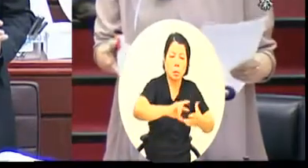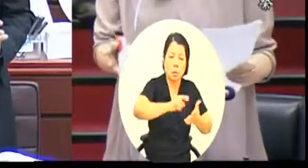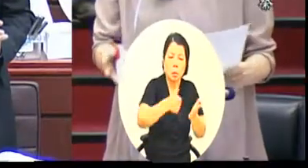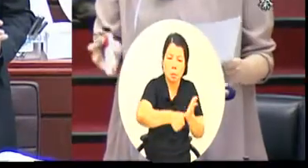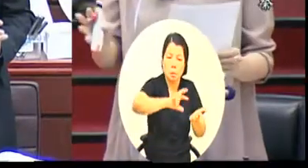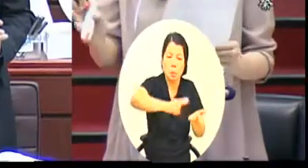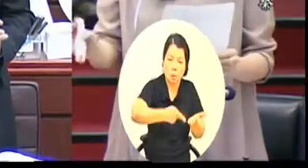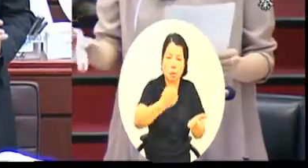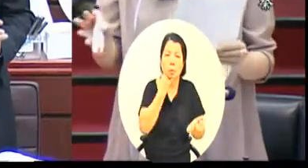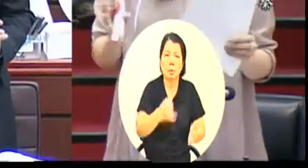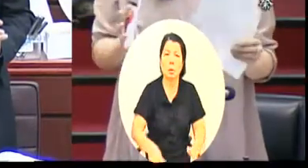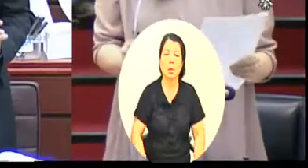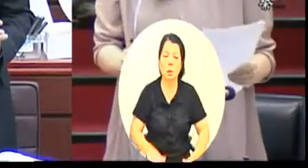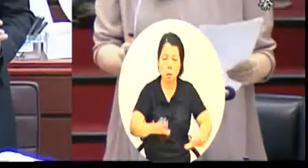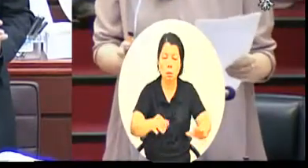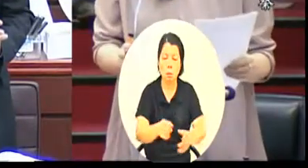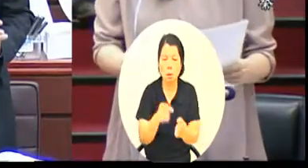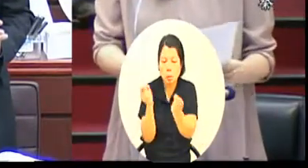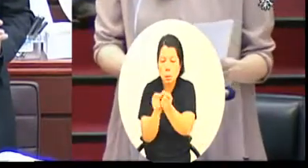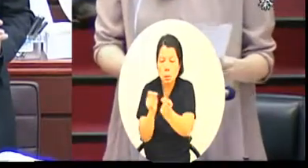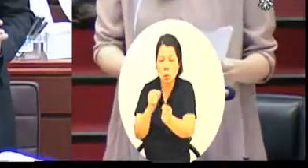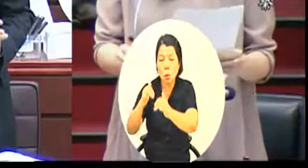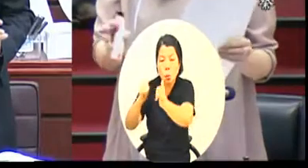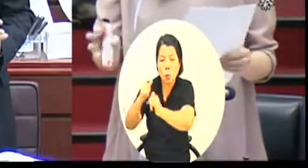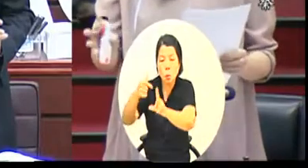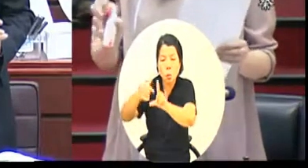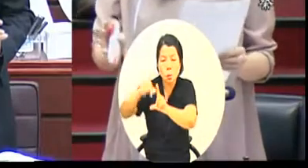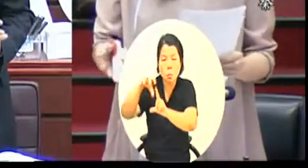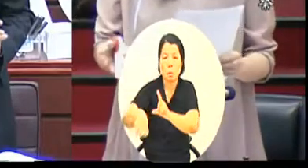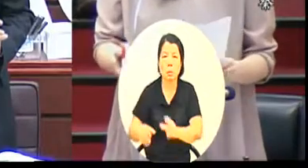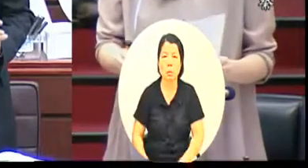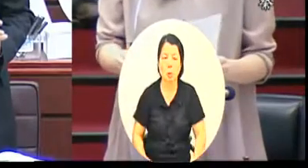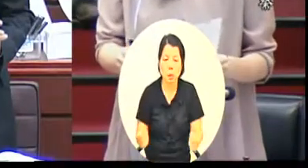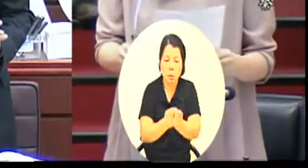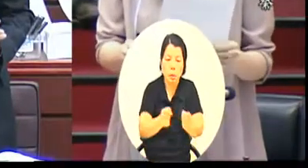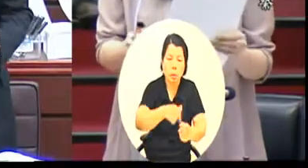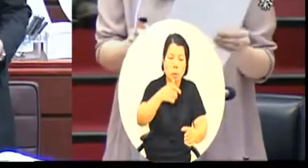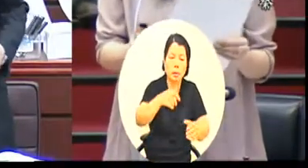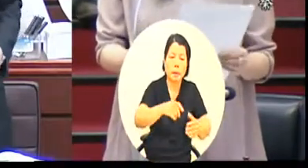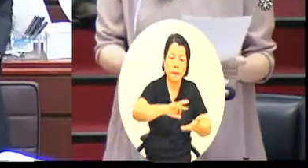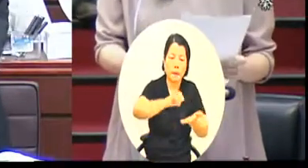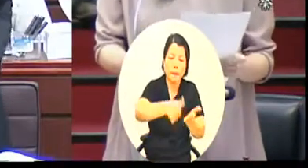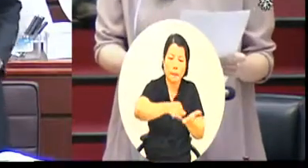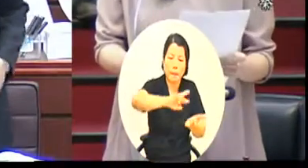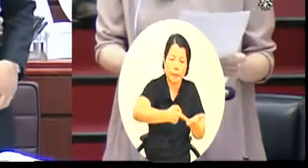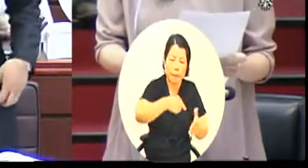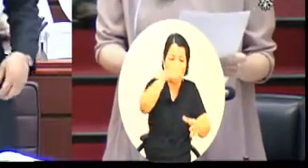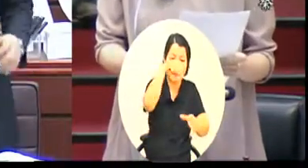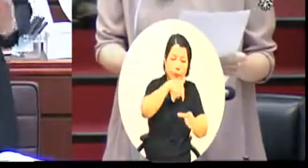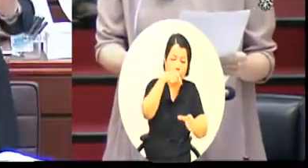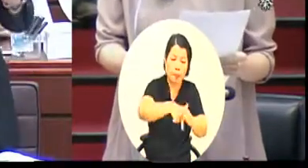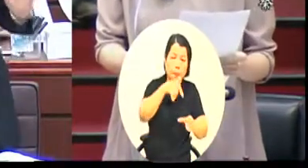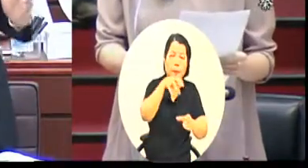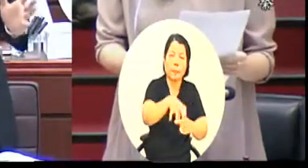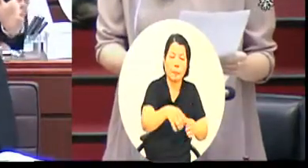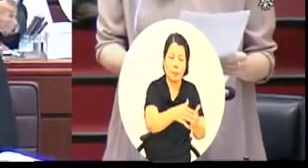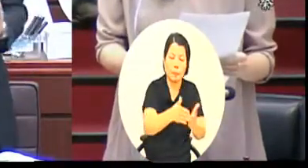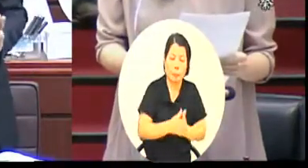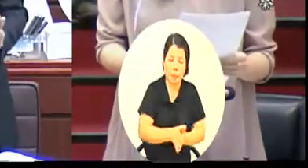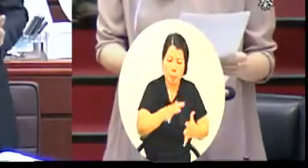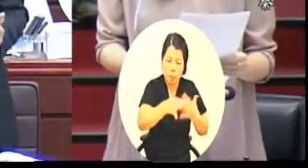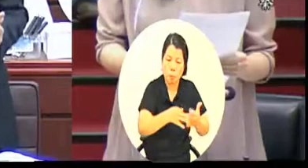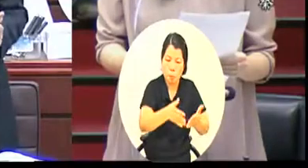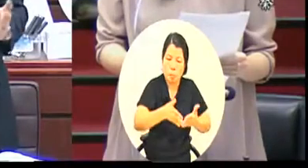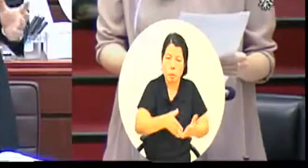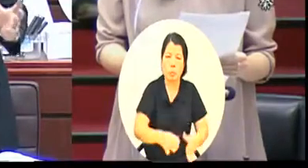这个农业区已经在住宅区的旁边，所以说它要变更为加油站，它是不是要有一些它的条件？ 事实上，它分区它没有